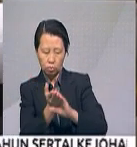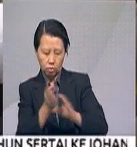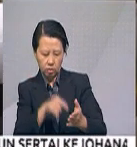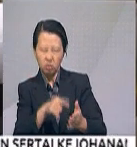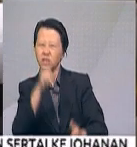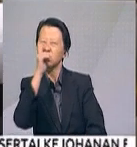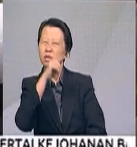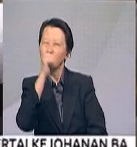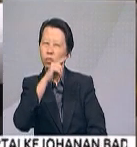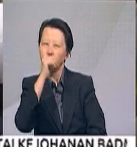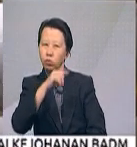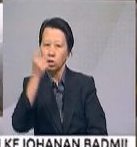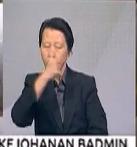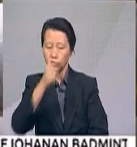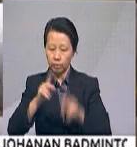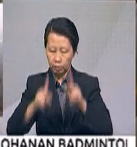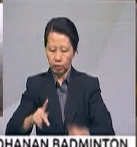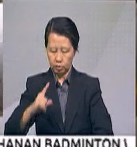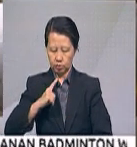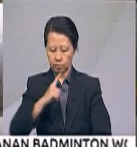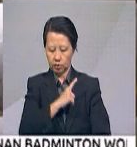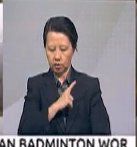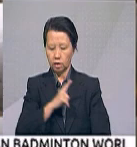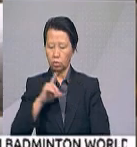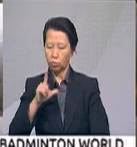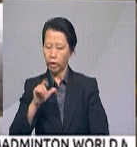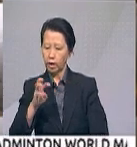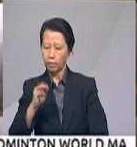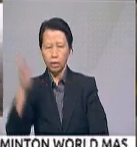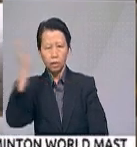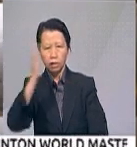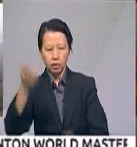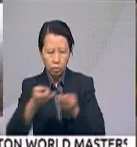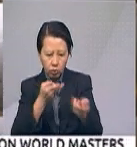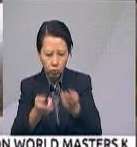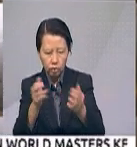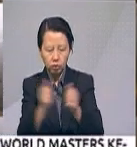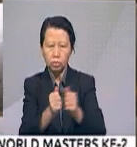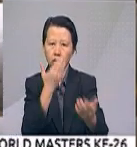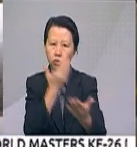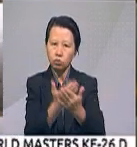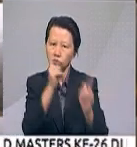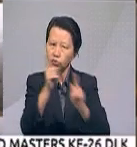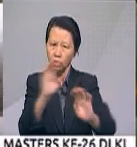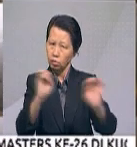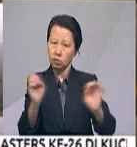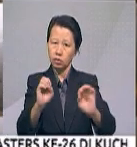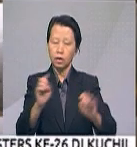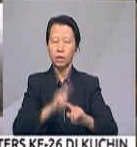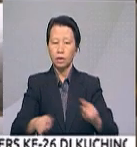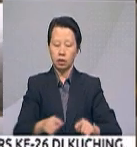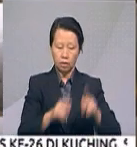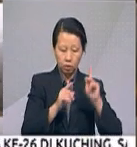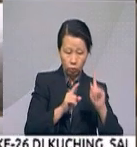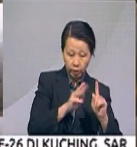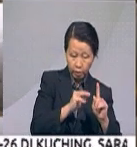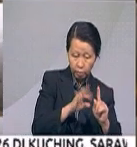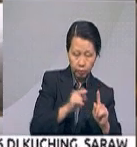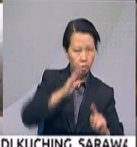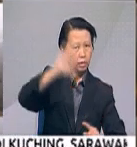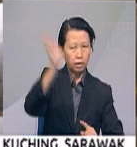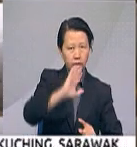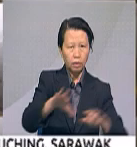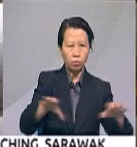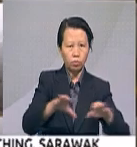adalah palsu kerana pihak lembaga pengarah 1MDB tidak pernah berurusan dengan Good Star. Selain itu, pihak 1MDB juga tidak pernah